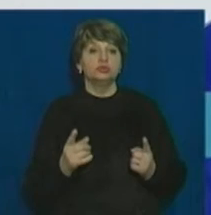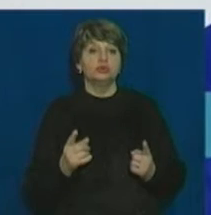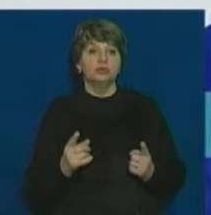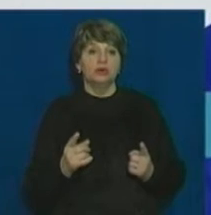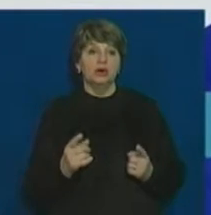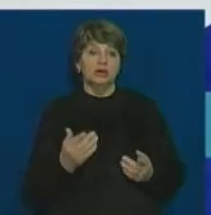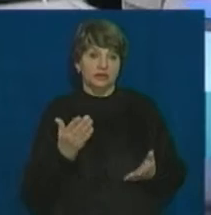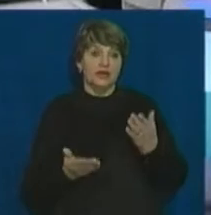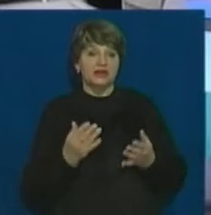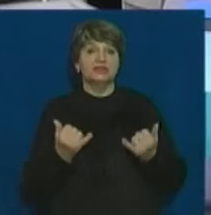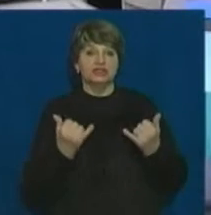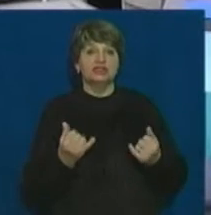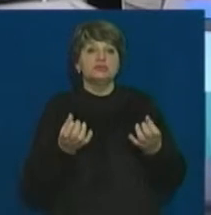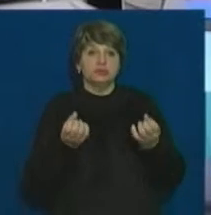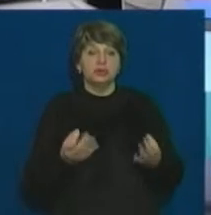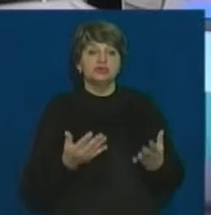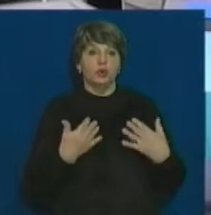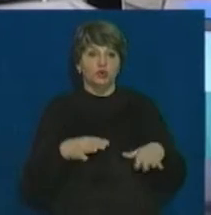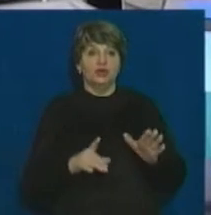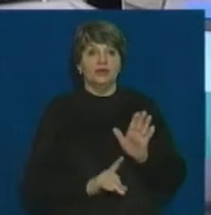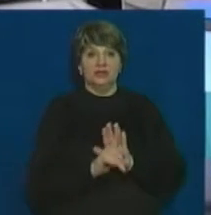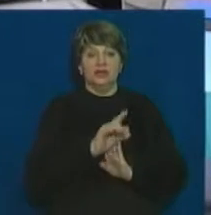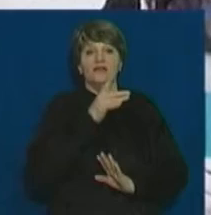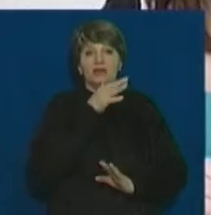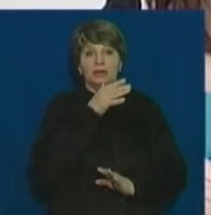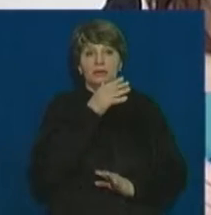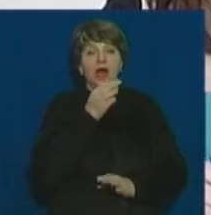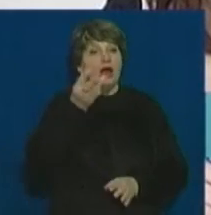просто настав час. Там Хмельницький це робить трошки довше.